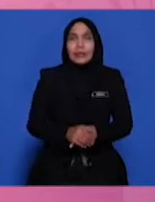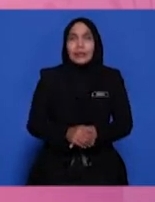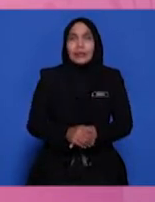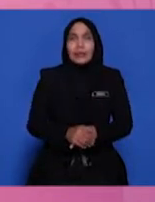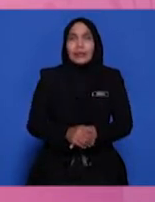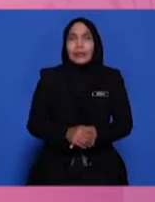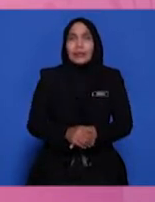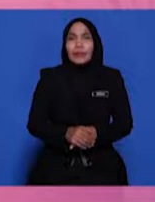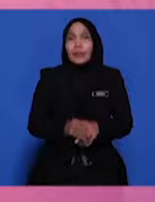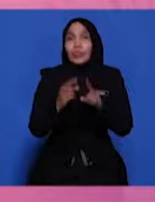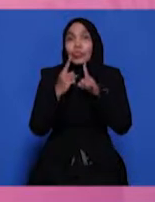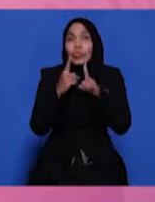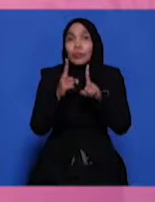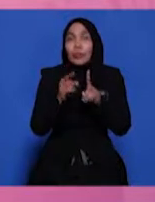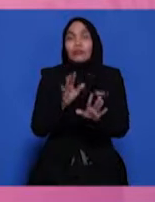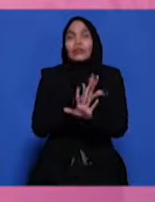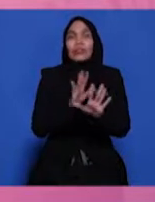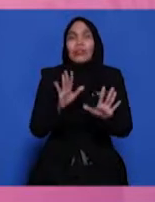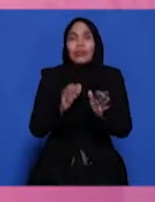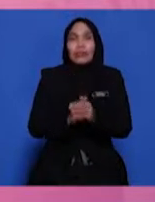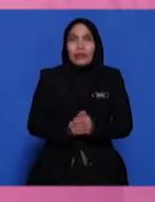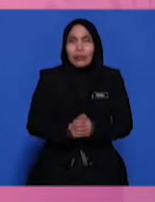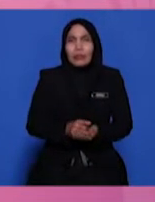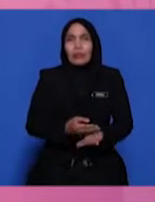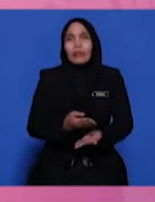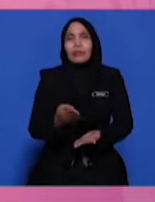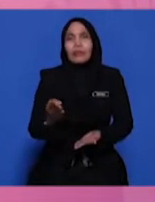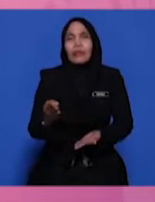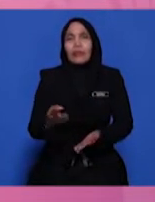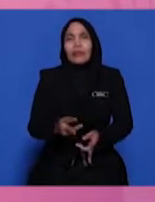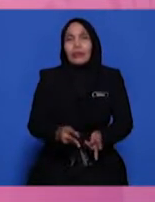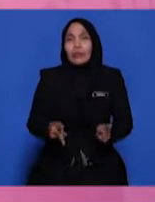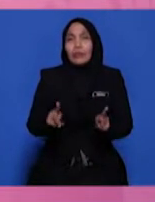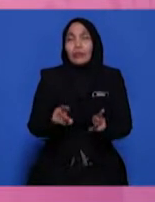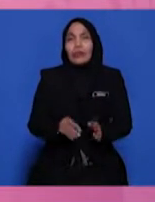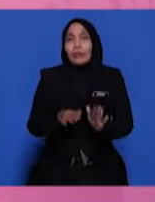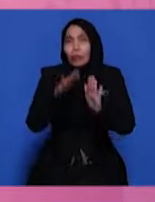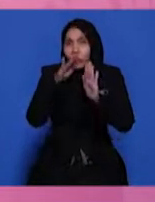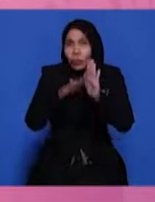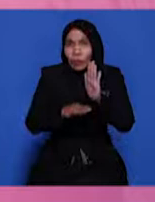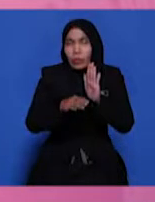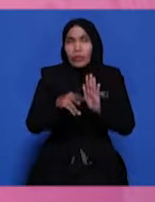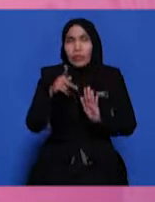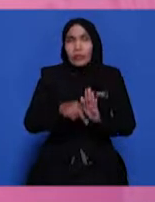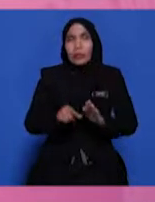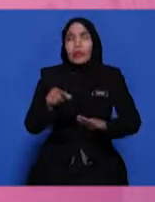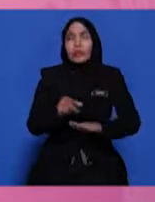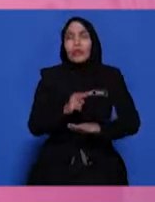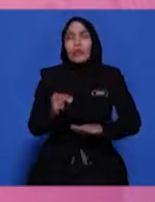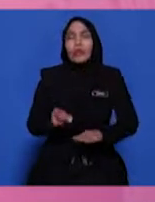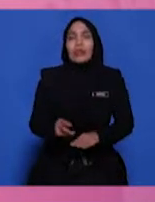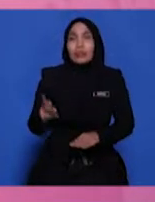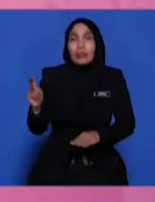Tentu, jawapan adalah tidak. Beliau perlu mengurangkan penggunaan tenaga elektrik